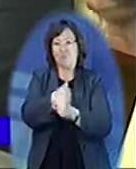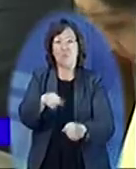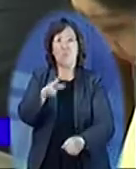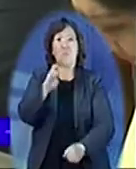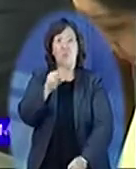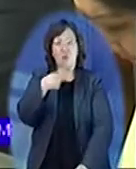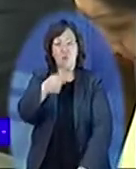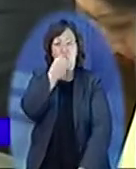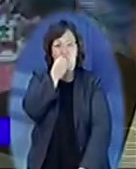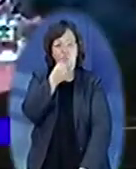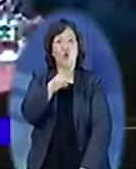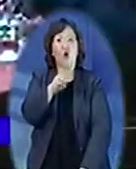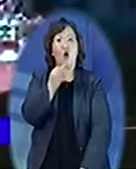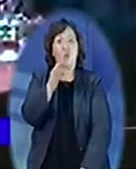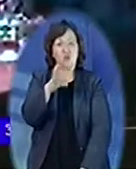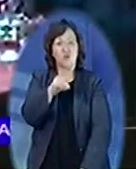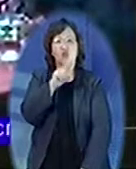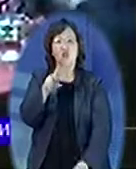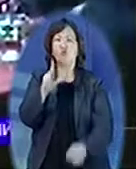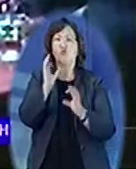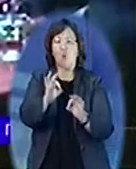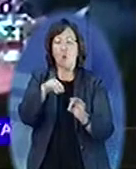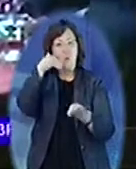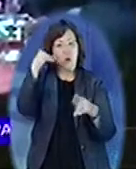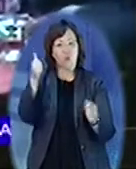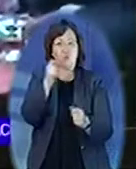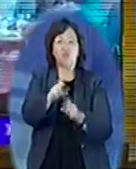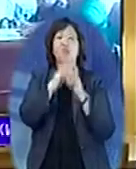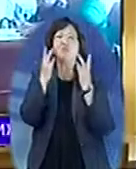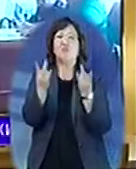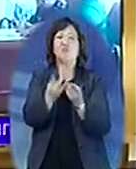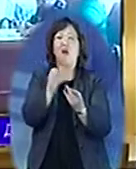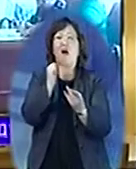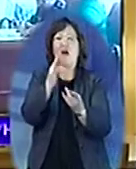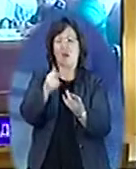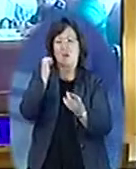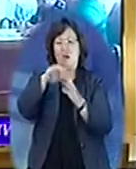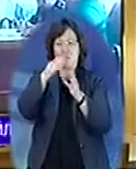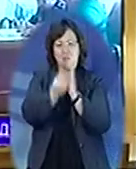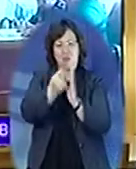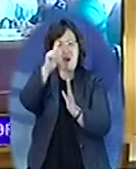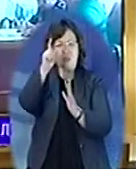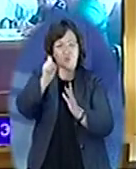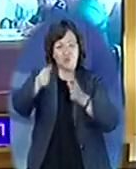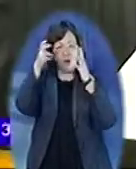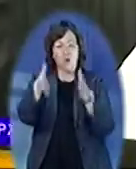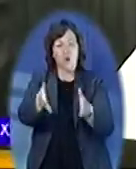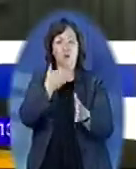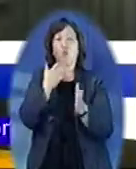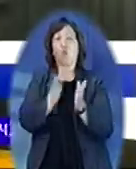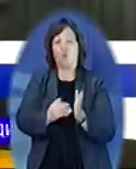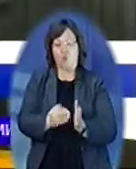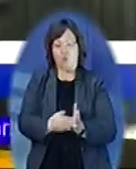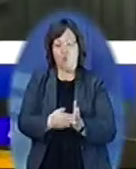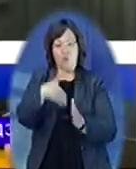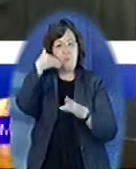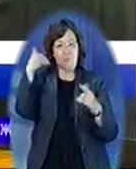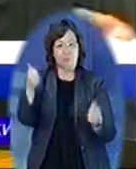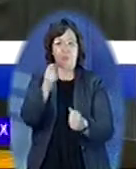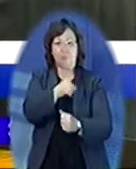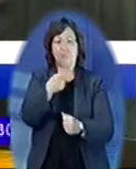бус малчтын нийгмийн асуудлыг орхигдуулдаг. Үүнийг засаг дарга нар анхаараарай гэсэн чиглэлийг өгч байна. Малчтын эрүүл